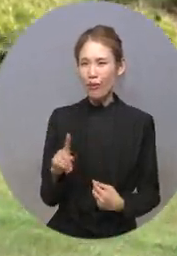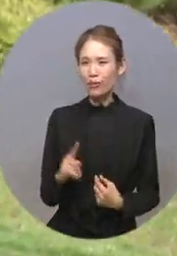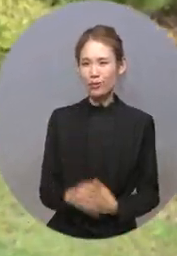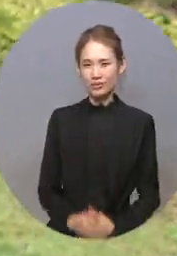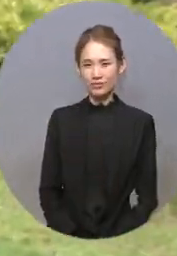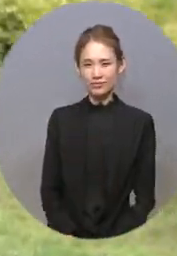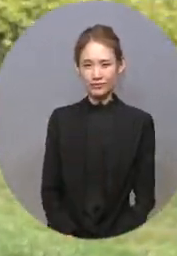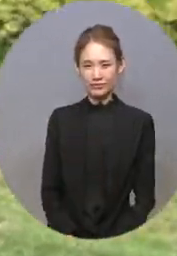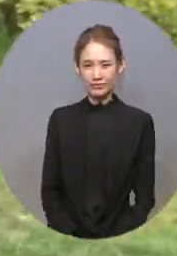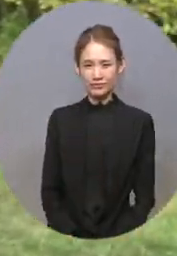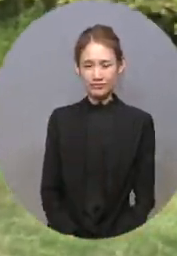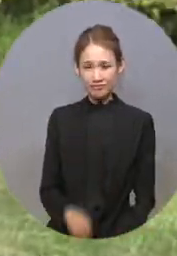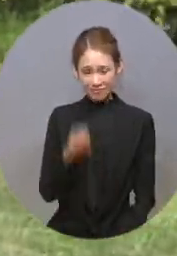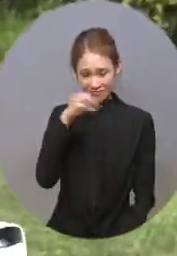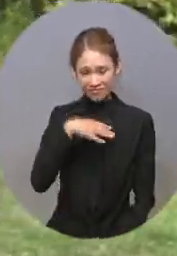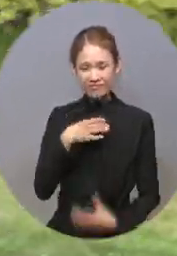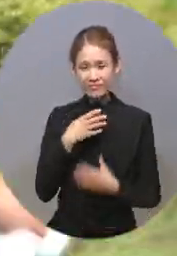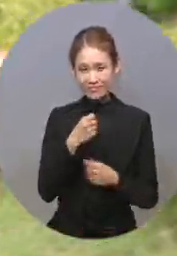편하게 해.